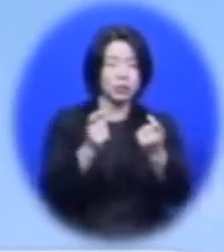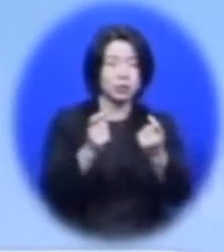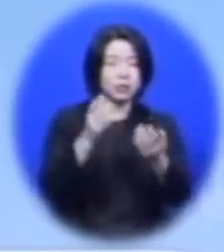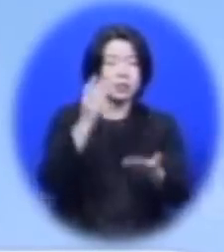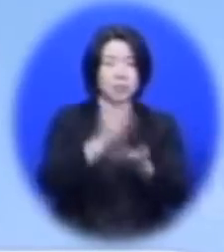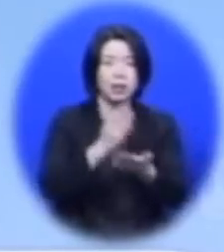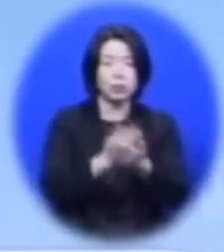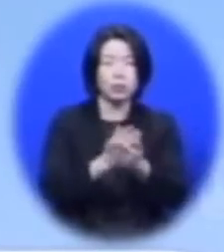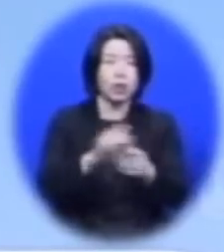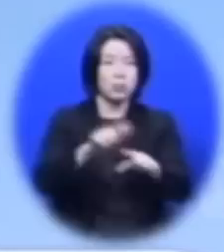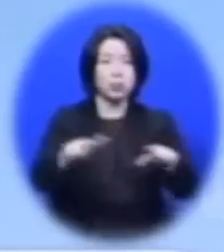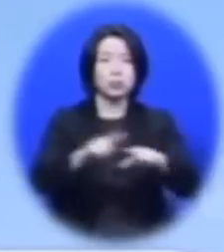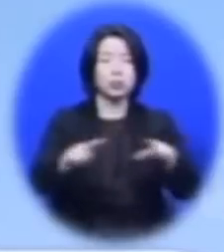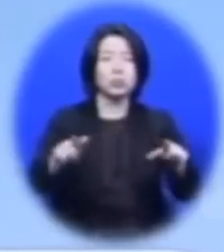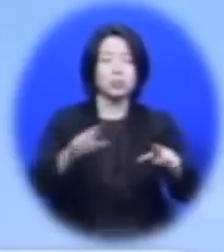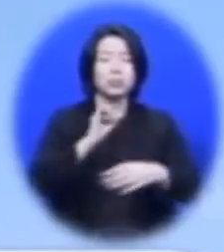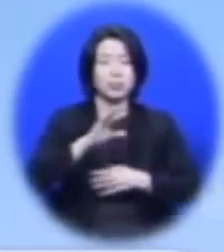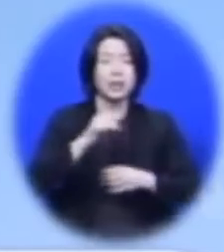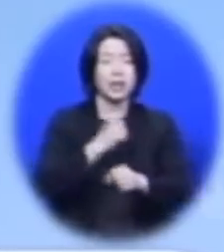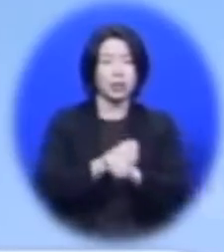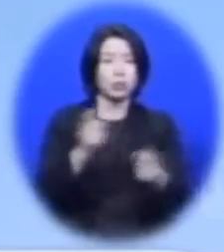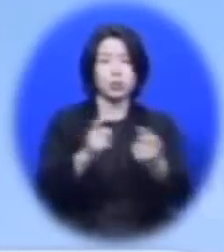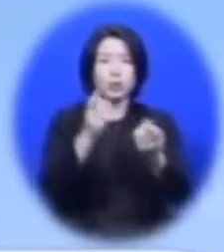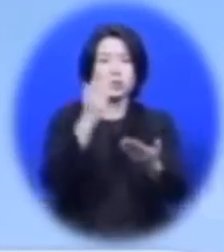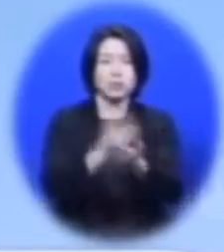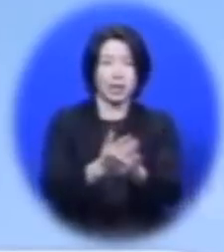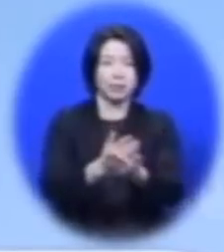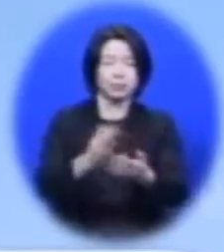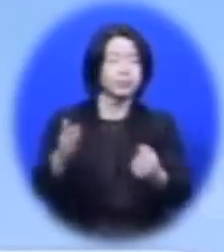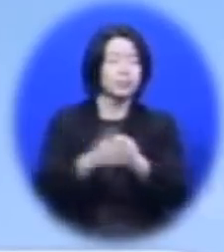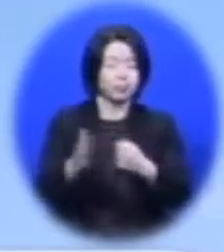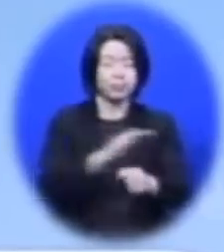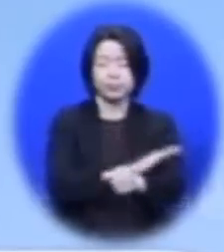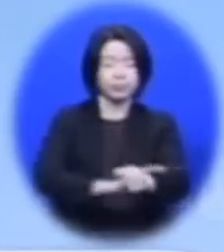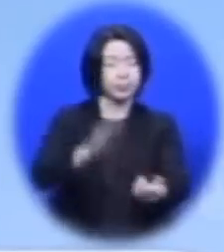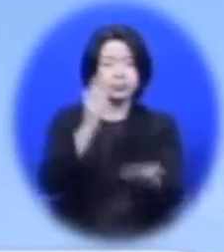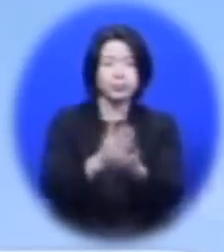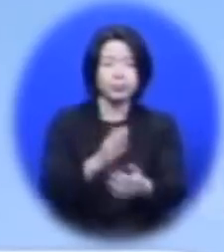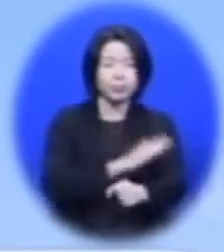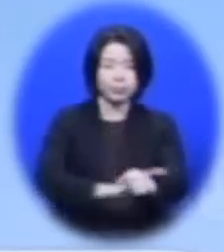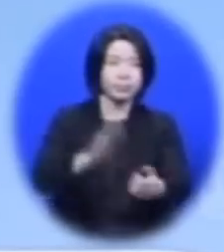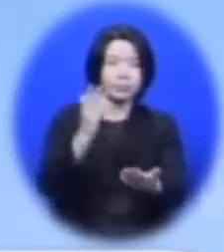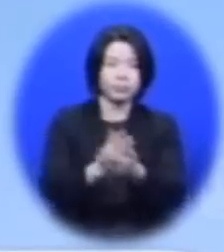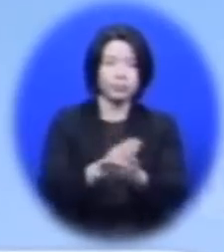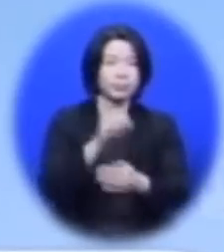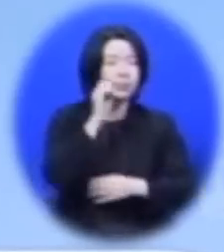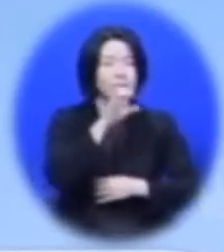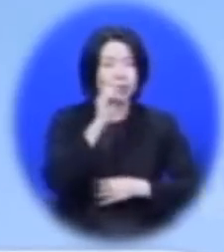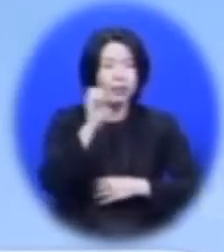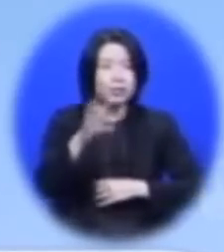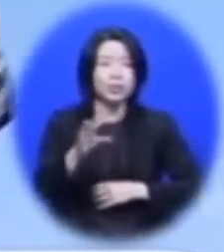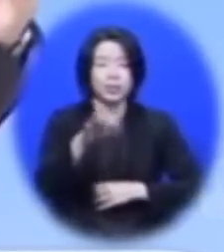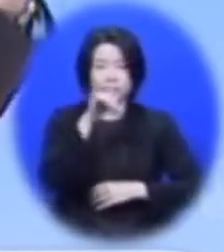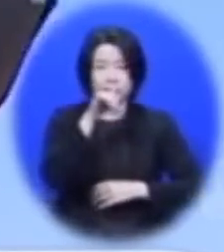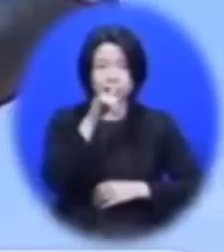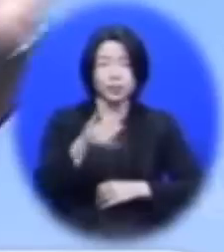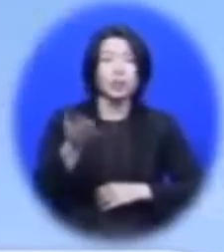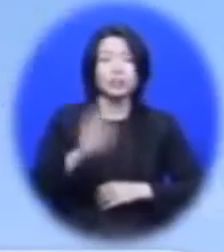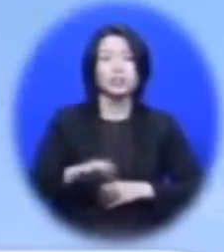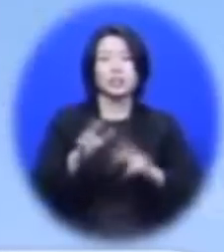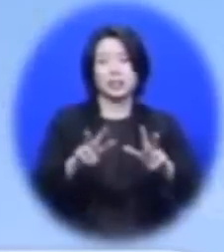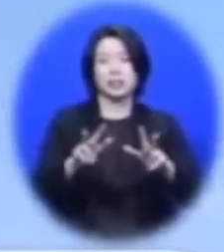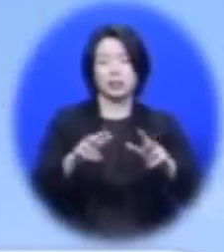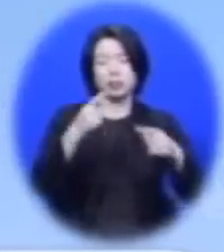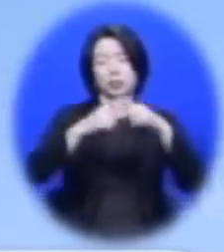싸우지 않는 게 낫겠다. 그래서 우리 잘하지 말자고 잘하지 말자고 그랬대요. 그런데 지금 그렇게